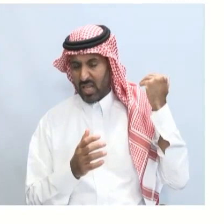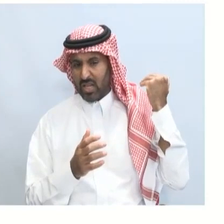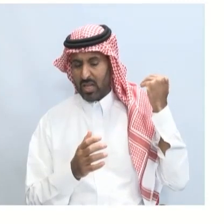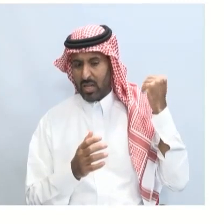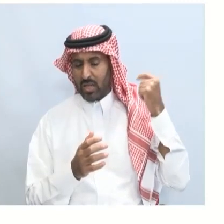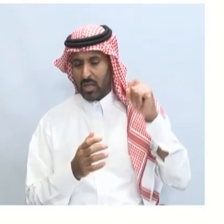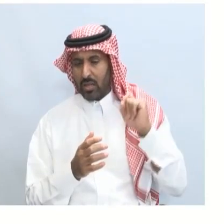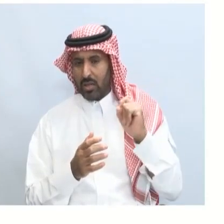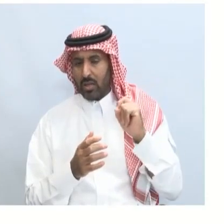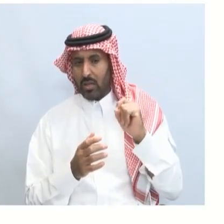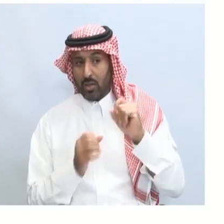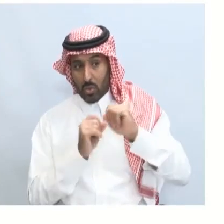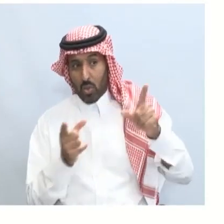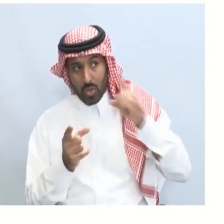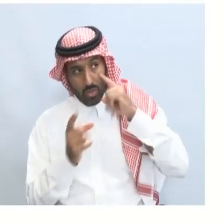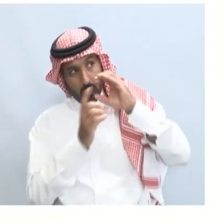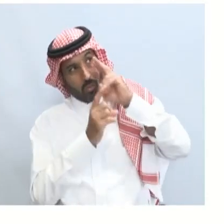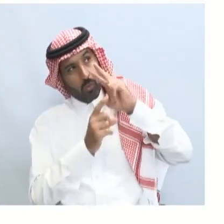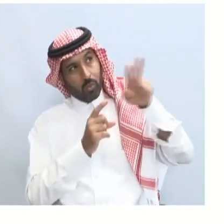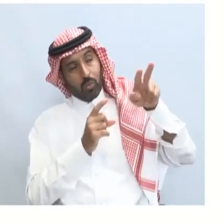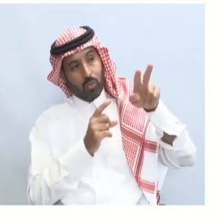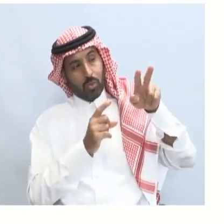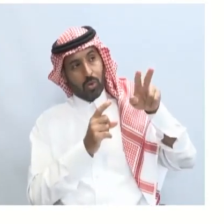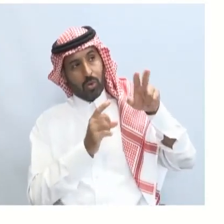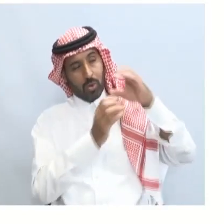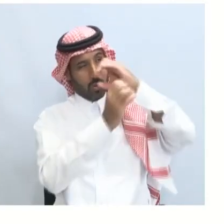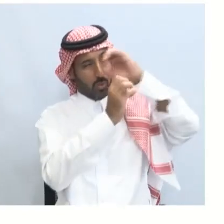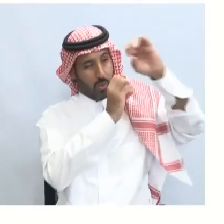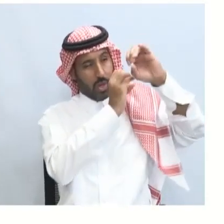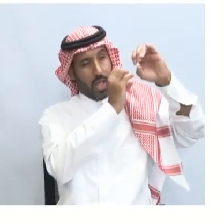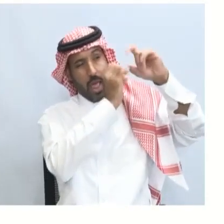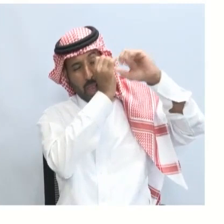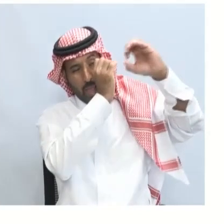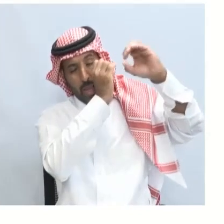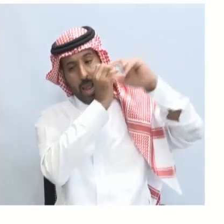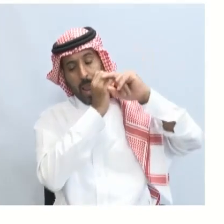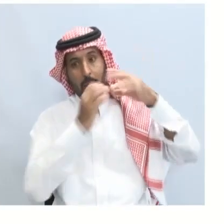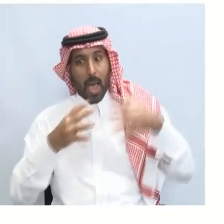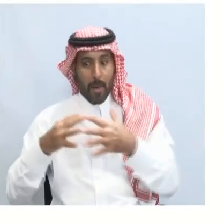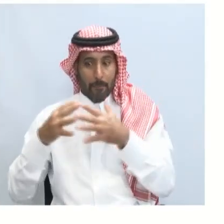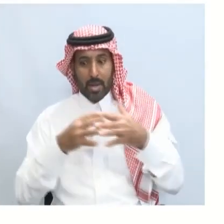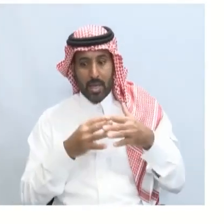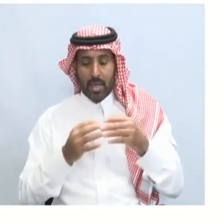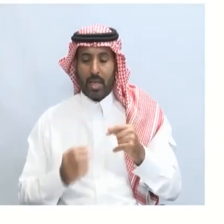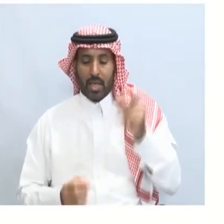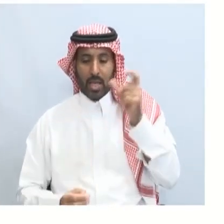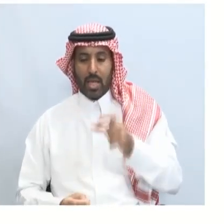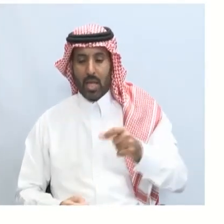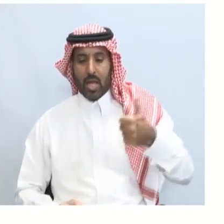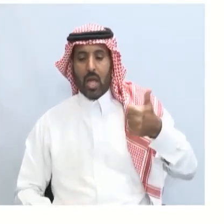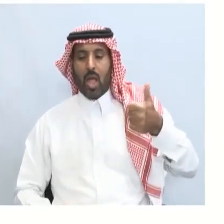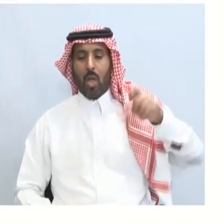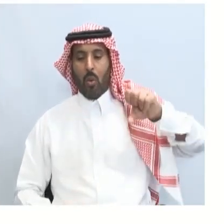الماضي اظهرت ملاحظات الفلكي الامريكي ادون هابل